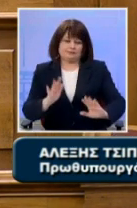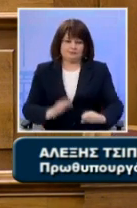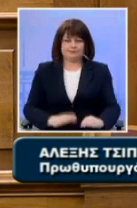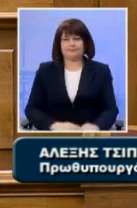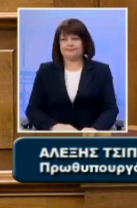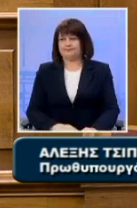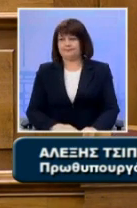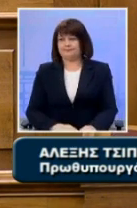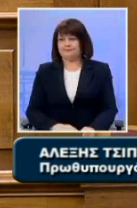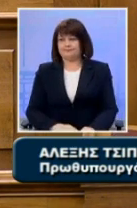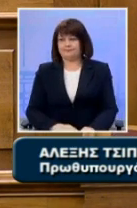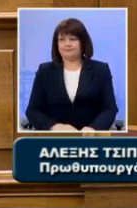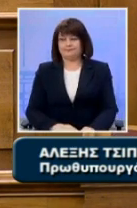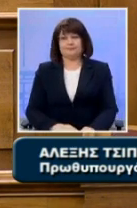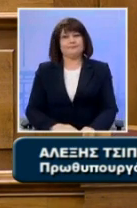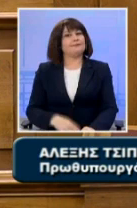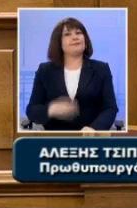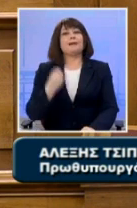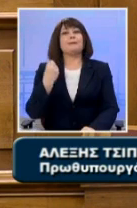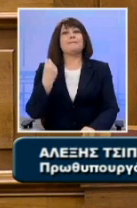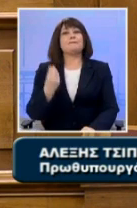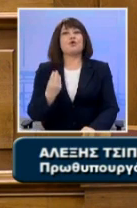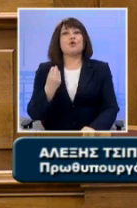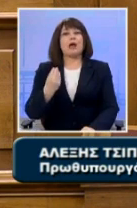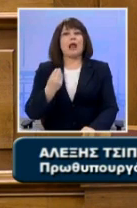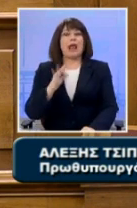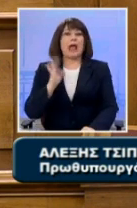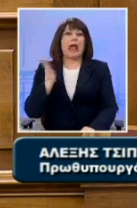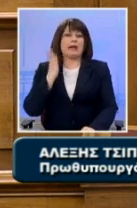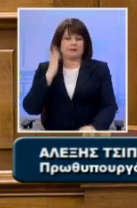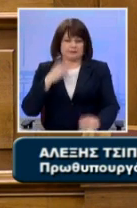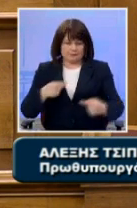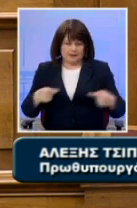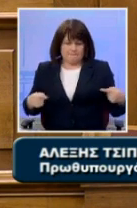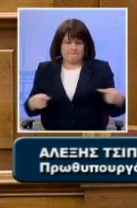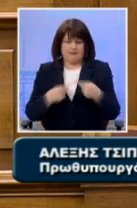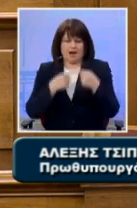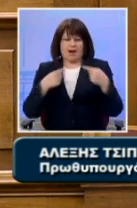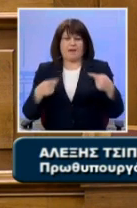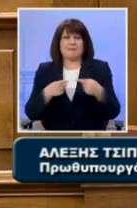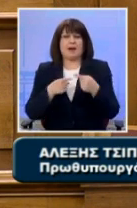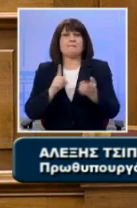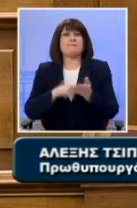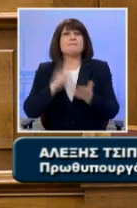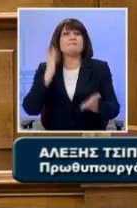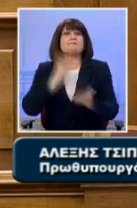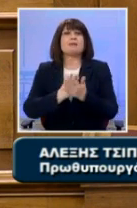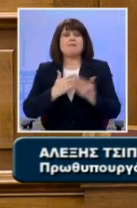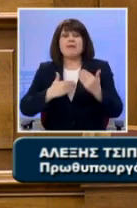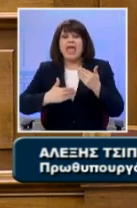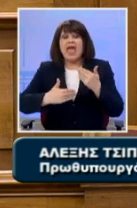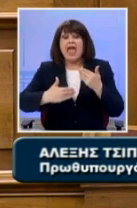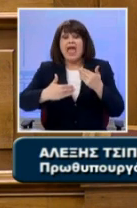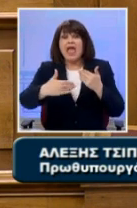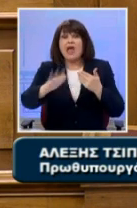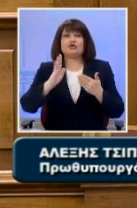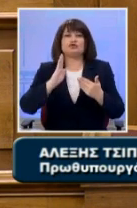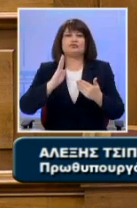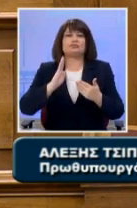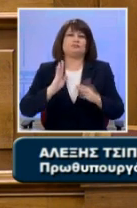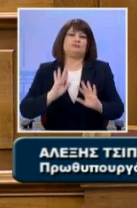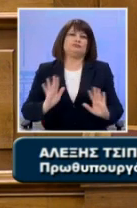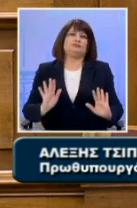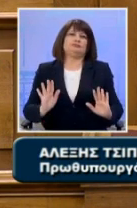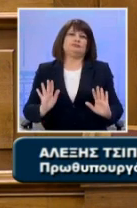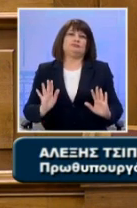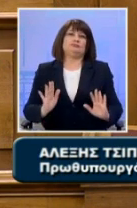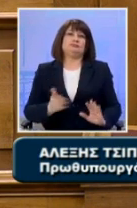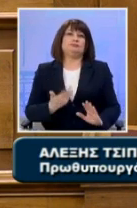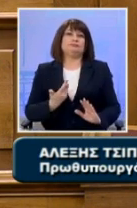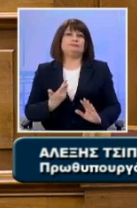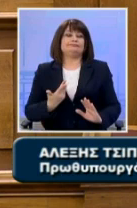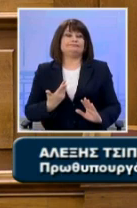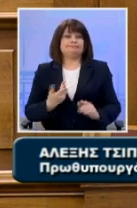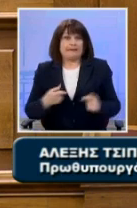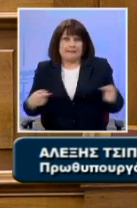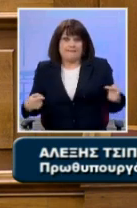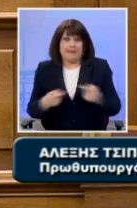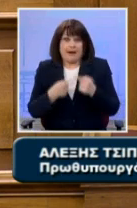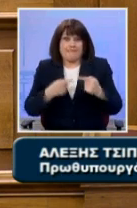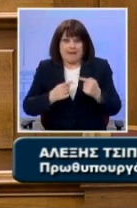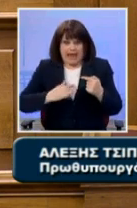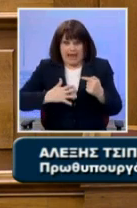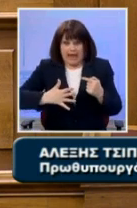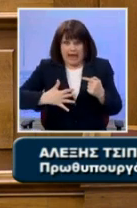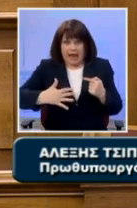Και ξέρετε, καλύτερα όταν ανοίγεις μια κόντρα, να είσαι αποφασισμένος να φτάσεις ως το τέλος. Αν δεν είσαι αποφασισμένος να φτάσεις